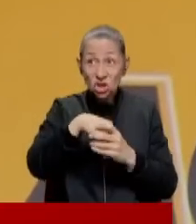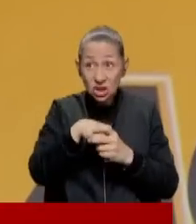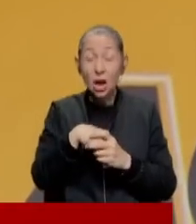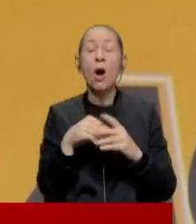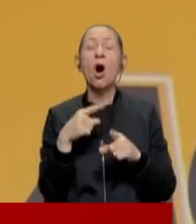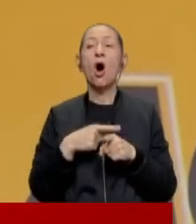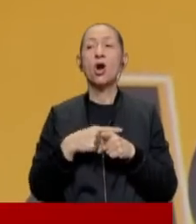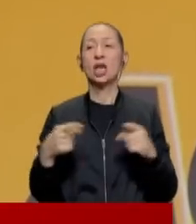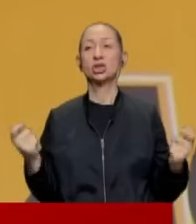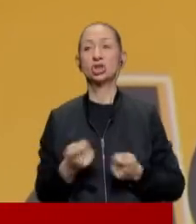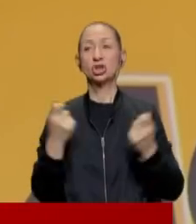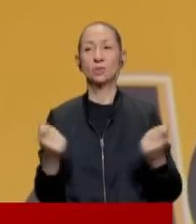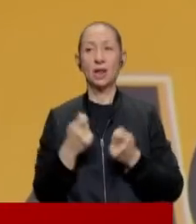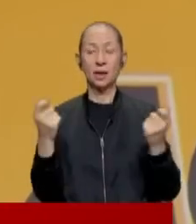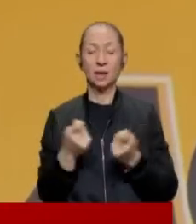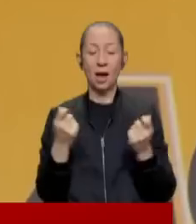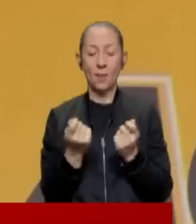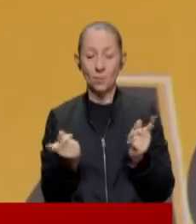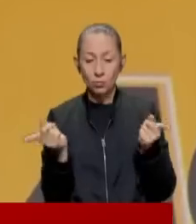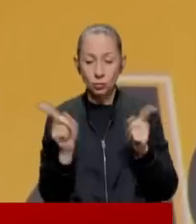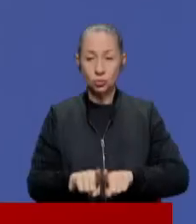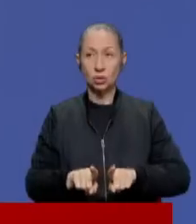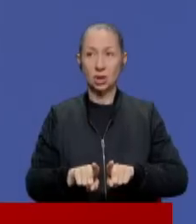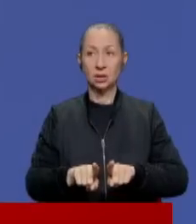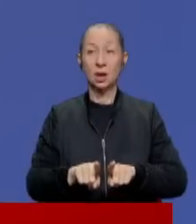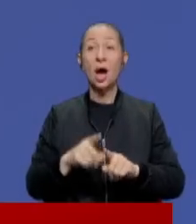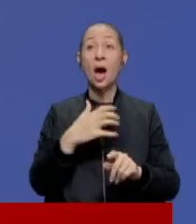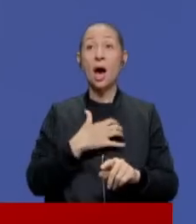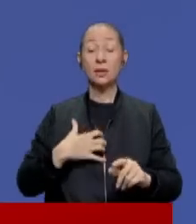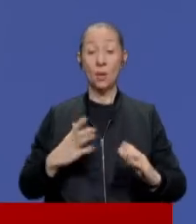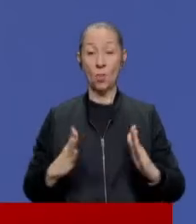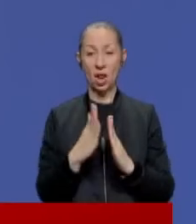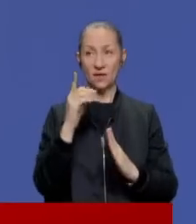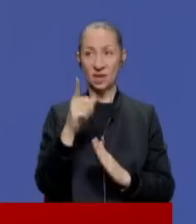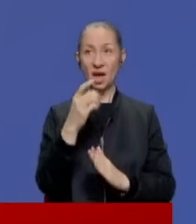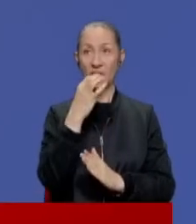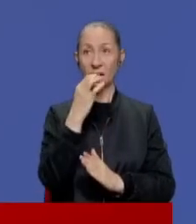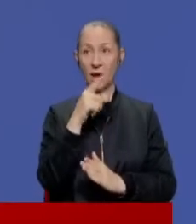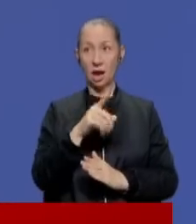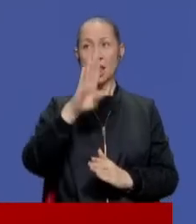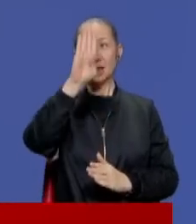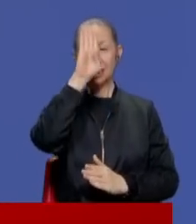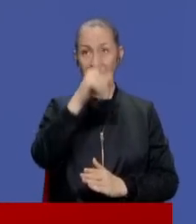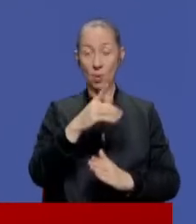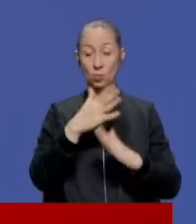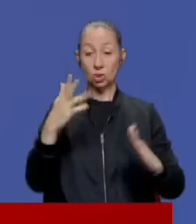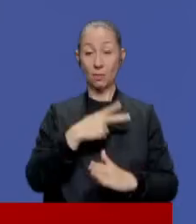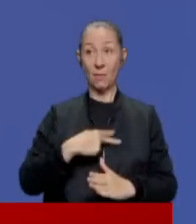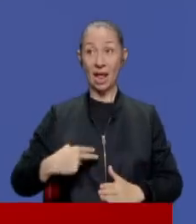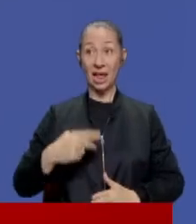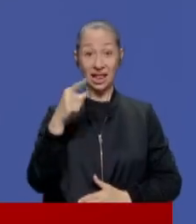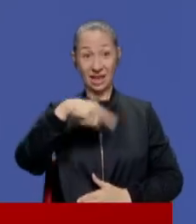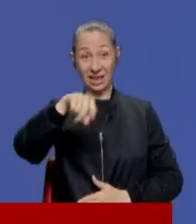ortak çalışmalarda bir araya geldiler ama muhalefetin Ankara İstanbul Büyükşehir